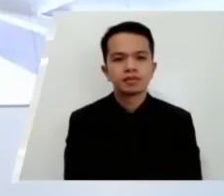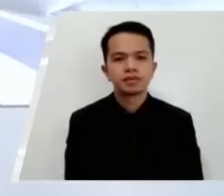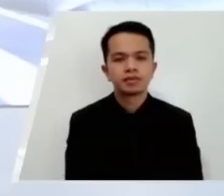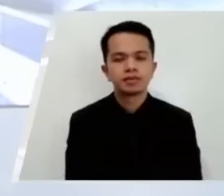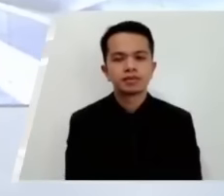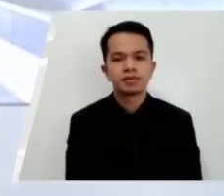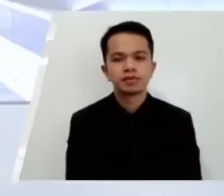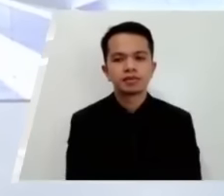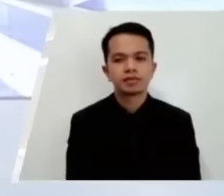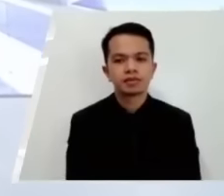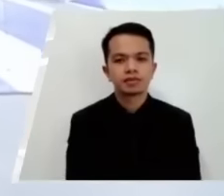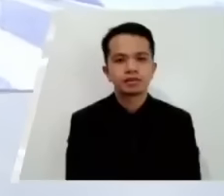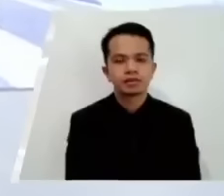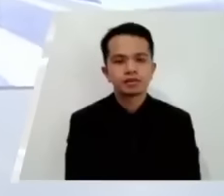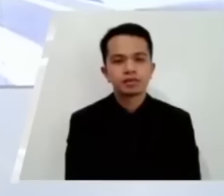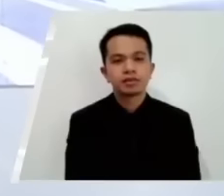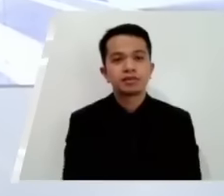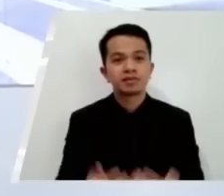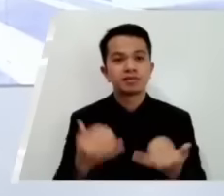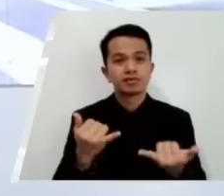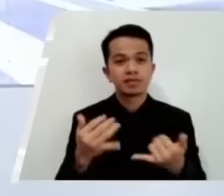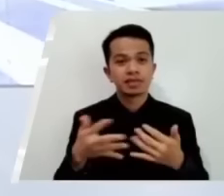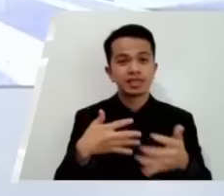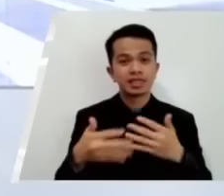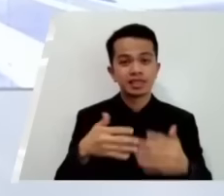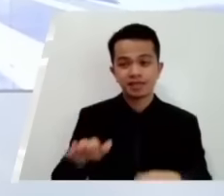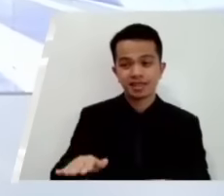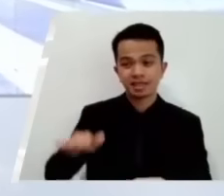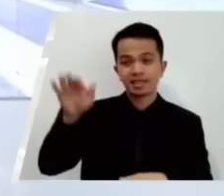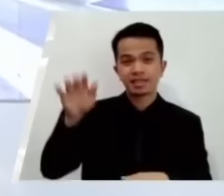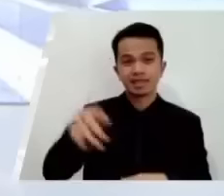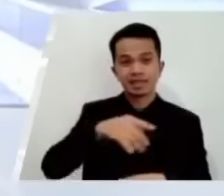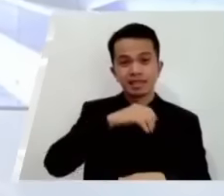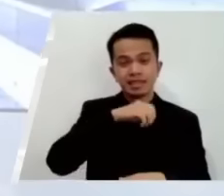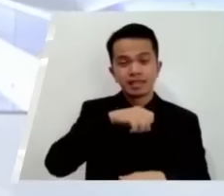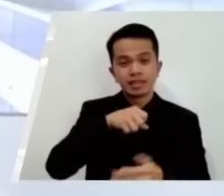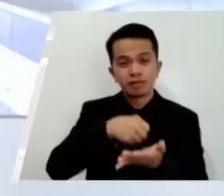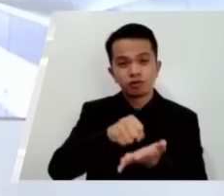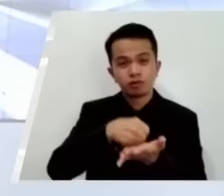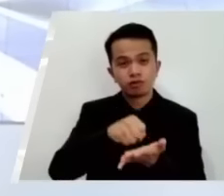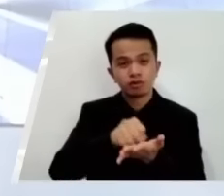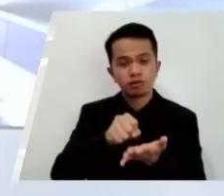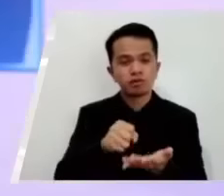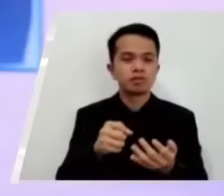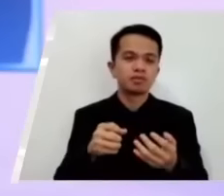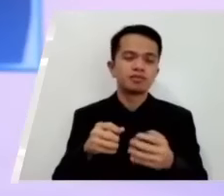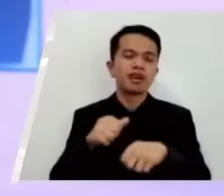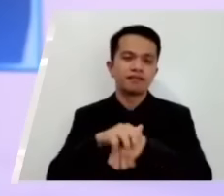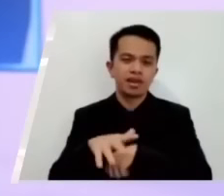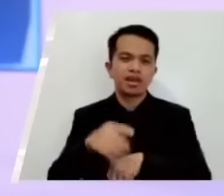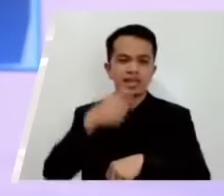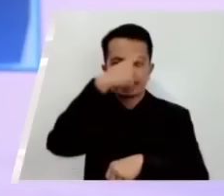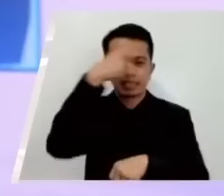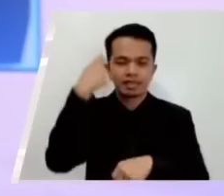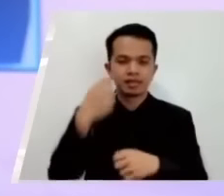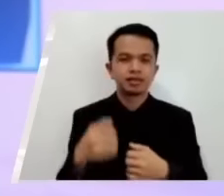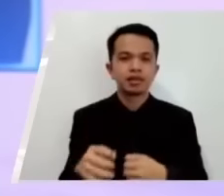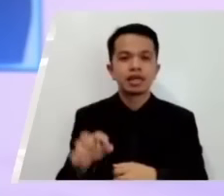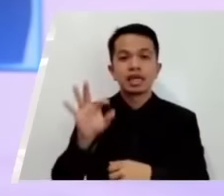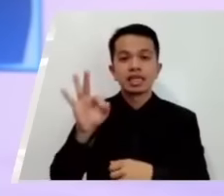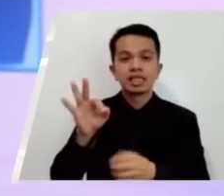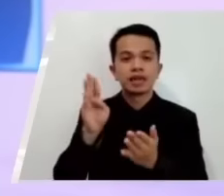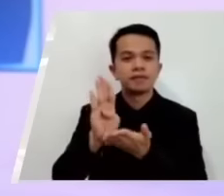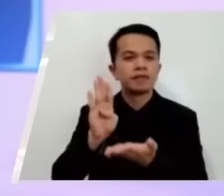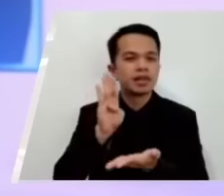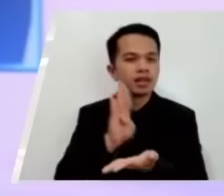Mga kapuso, pati ang paglaki ng mga alagang baboy, apektado na ng mainit na panahon. Mag-iit 9 bilyong piso ang halaga